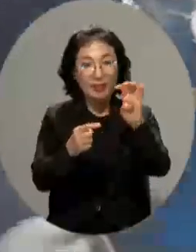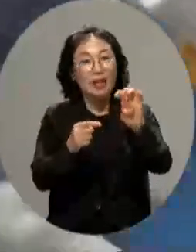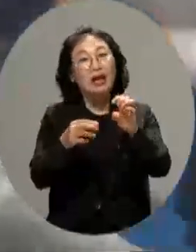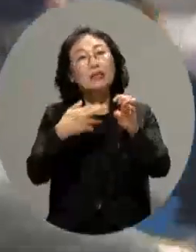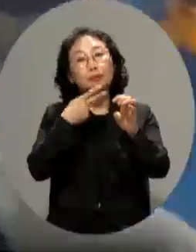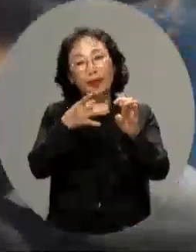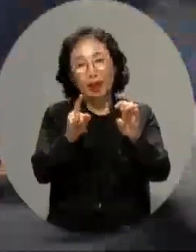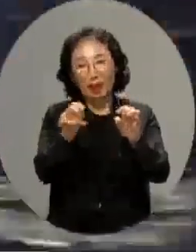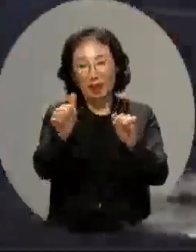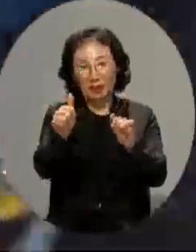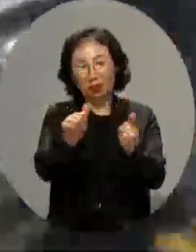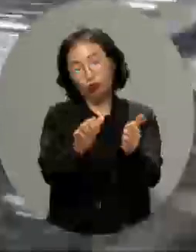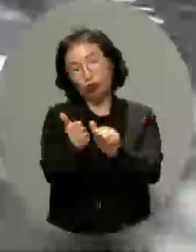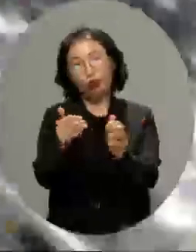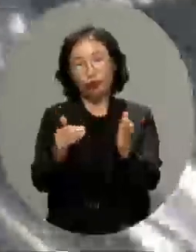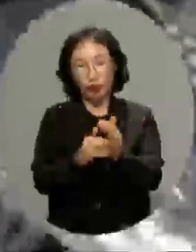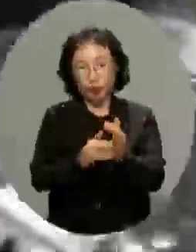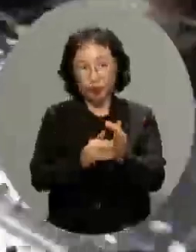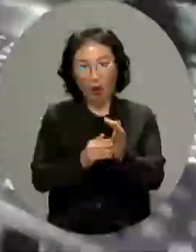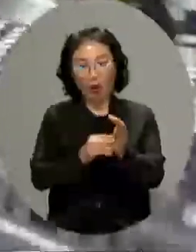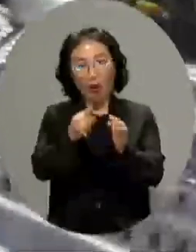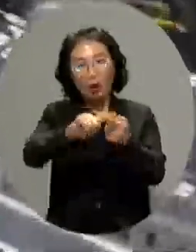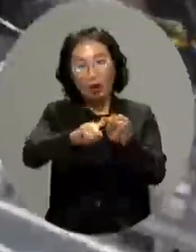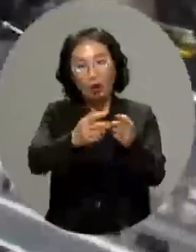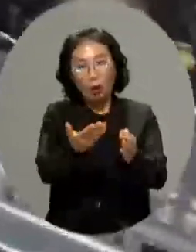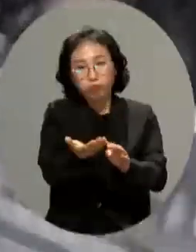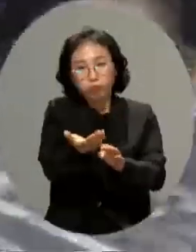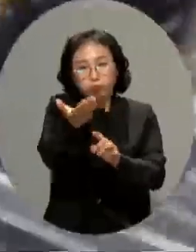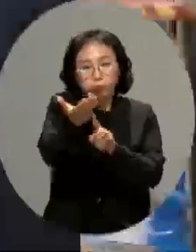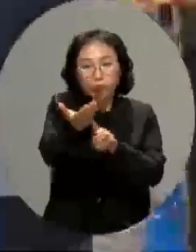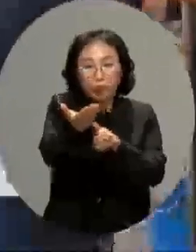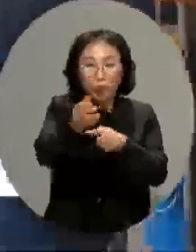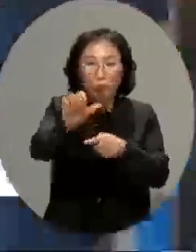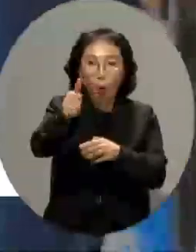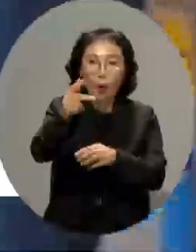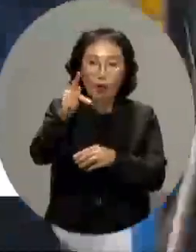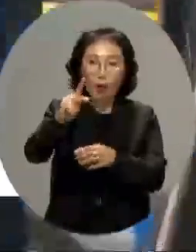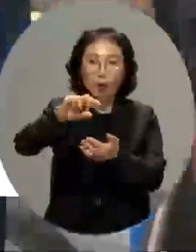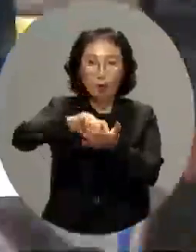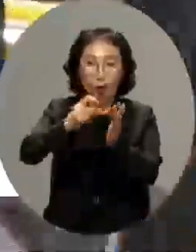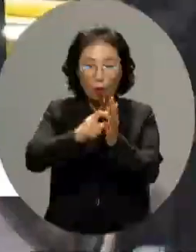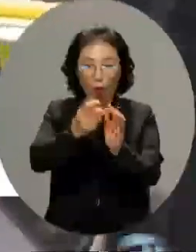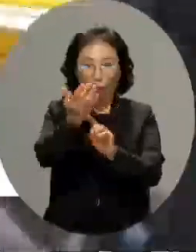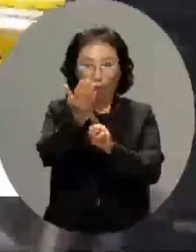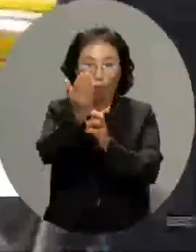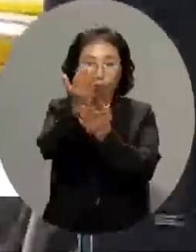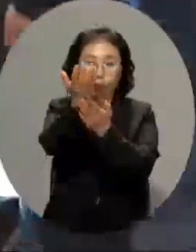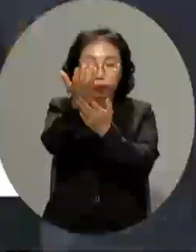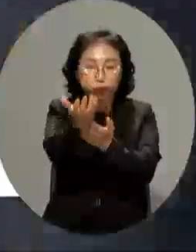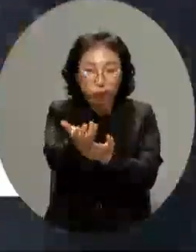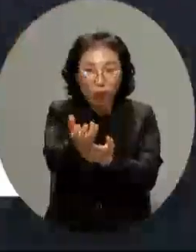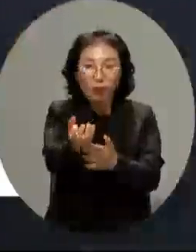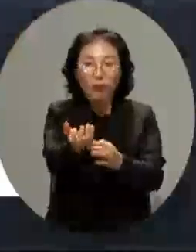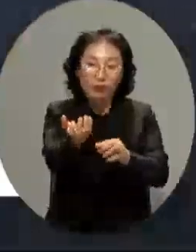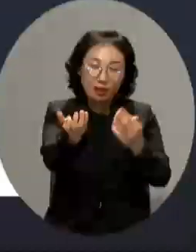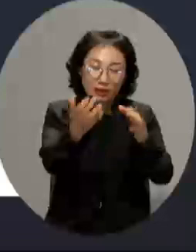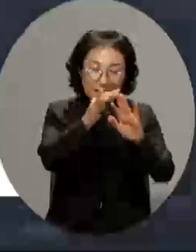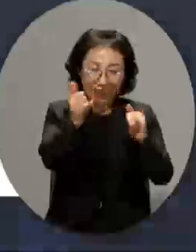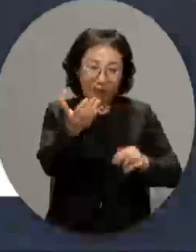숨졌습니다. 비스듬히 들려있던 약 500kg 무게의 차량 앞부분이 내려오면서 차체 사이에 끼인